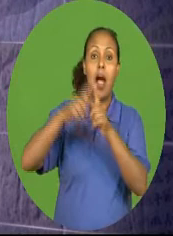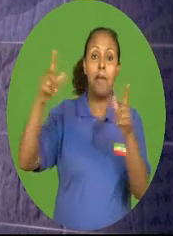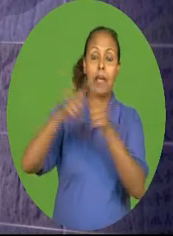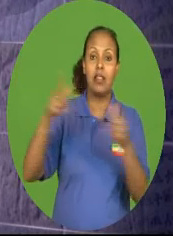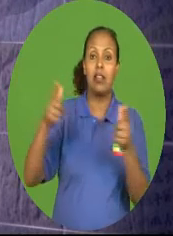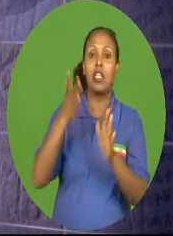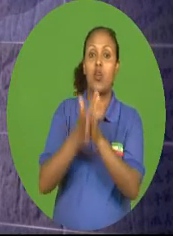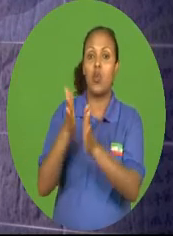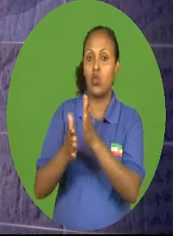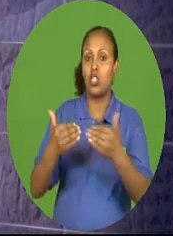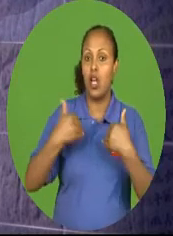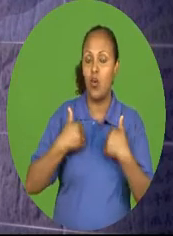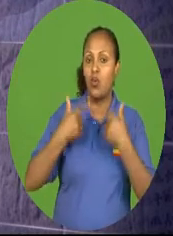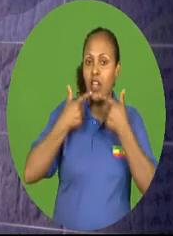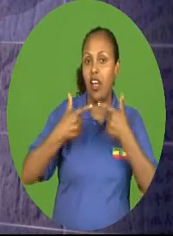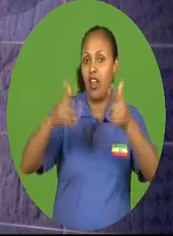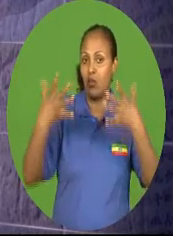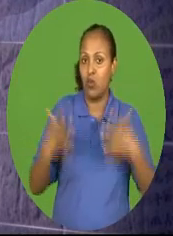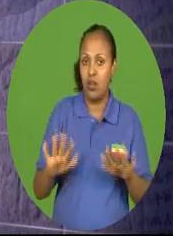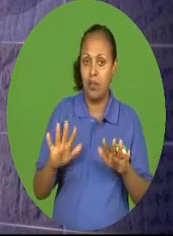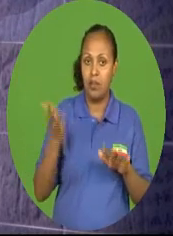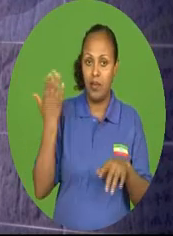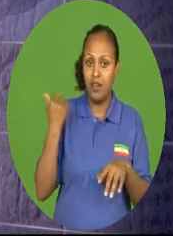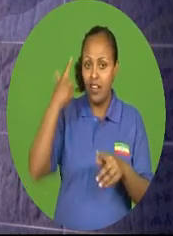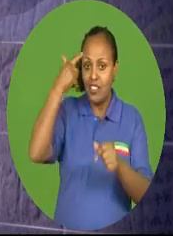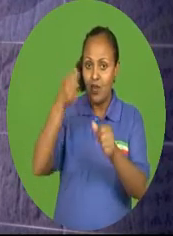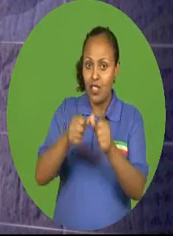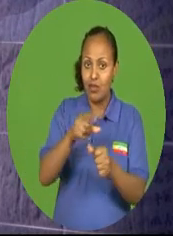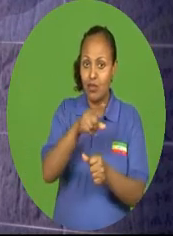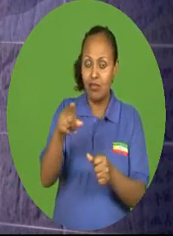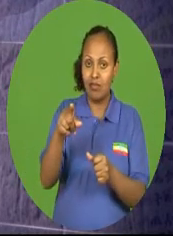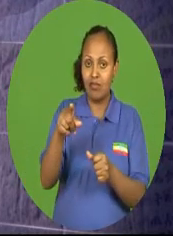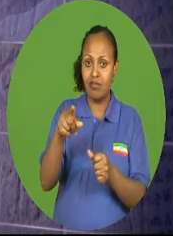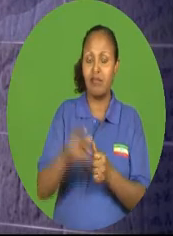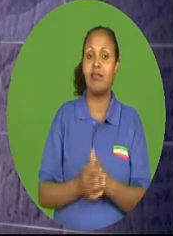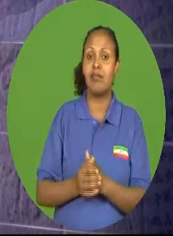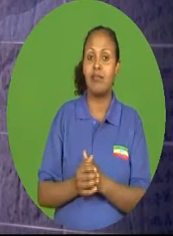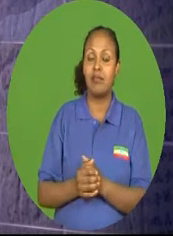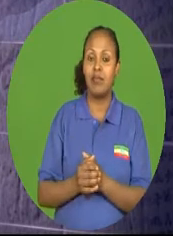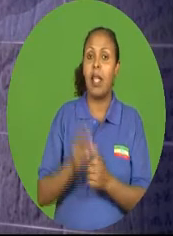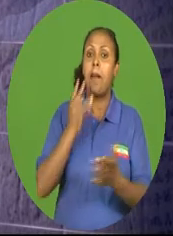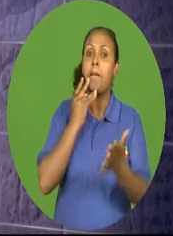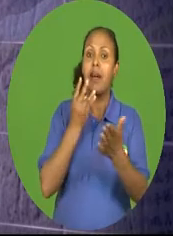ሁለት አበይት ክንውኖች እንዳሉ ነግሬያችሁ ነበር። አስታውሳችሁ ተማሪዎች?